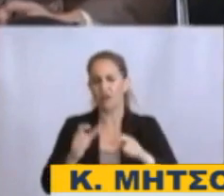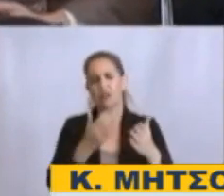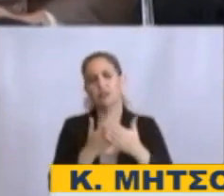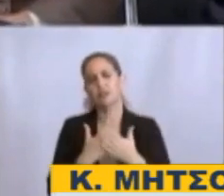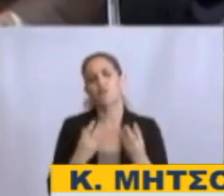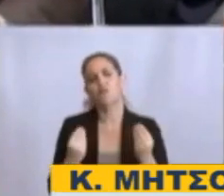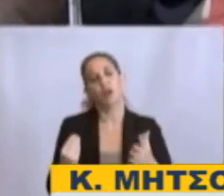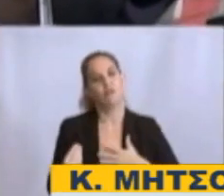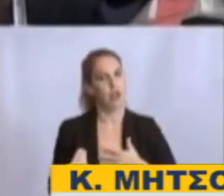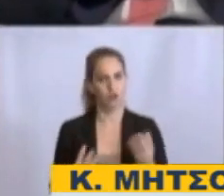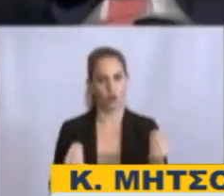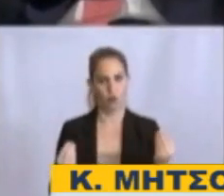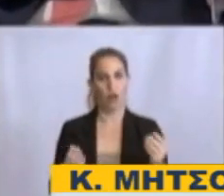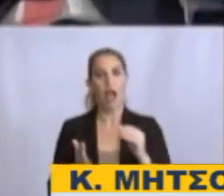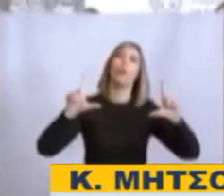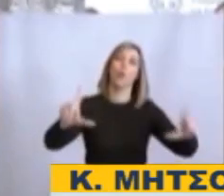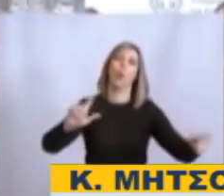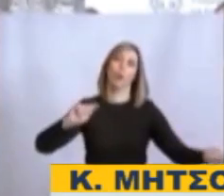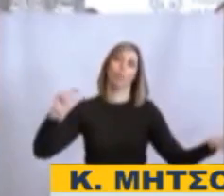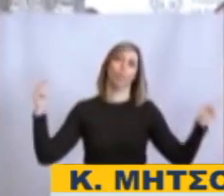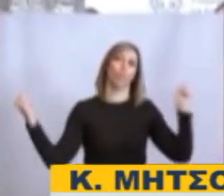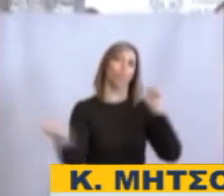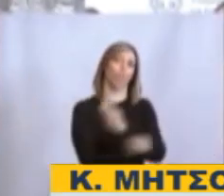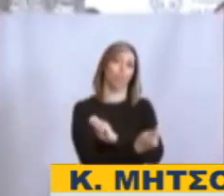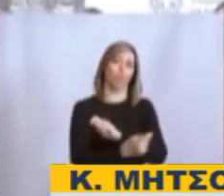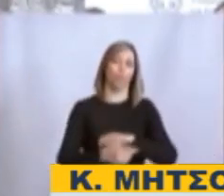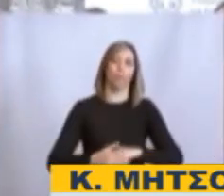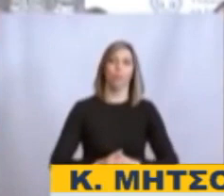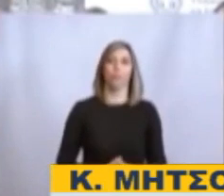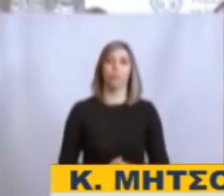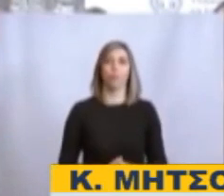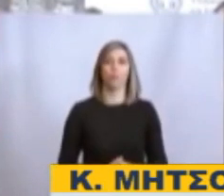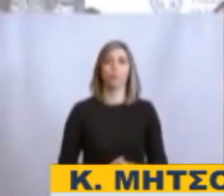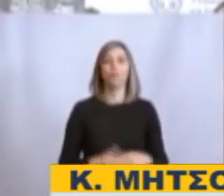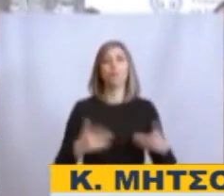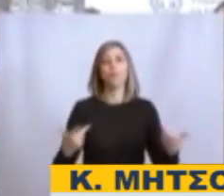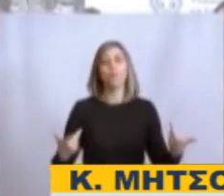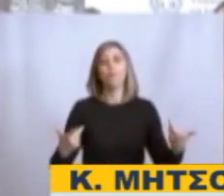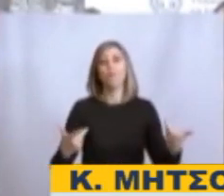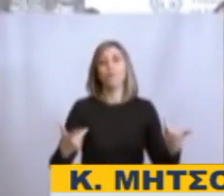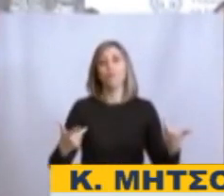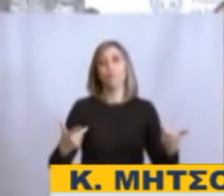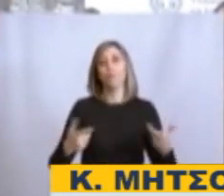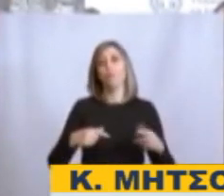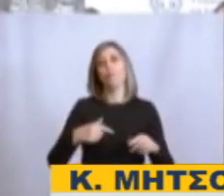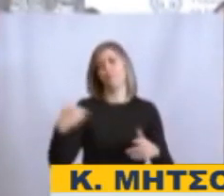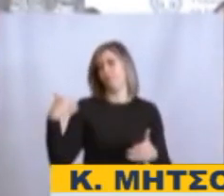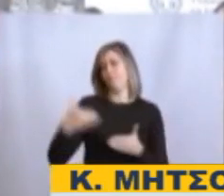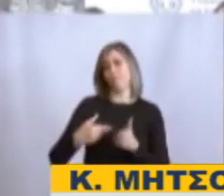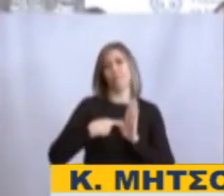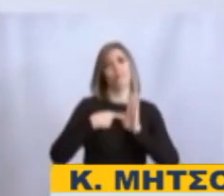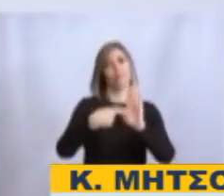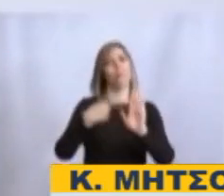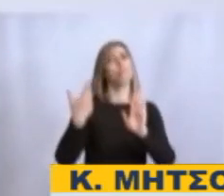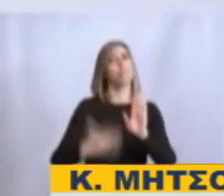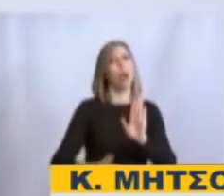υποχρέωση της πολιτείας η χορήγηση της σύνταξης χωρίς καθυστέρηση. Πιστεύω ότι από όλο αυτό το εγχείρημα το οποίο παρουσιάσαμε σήμερα πρέπει